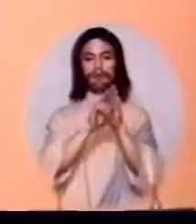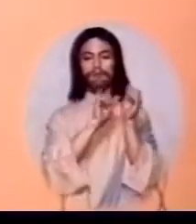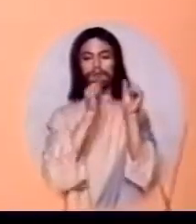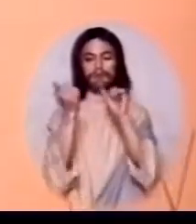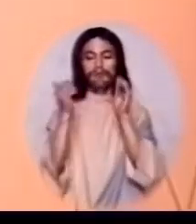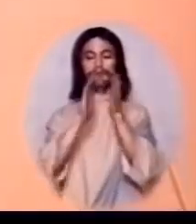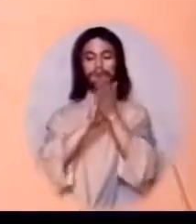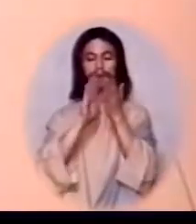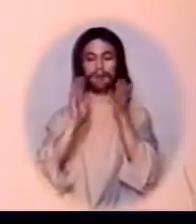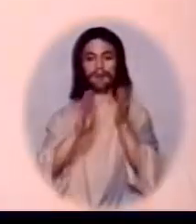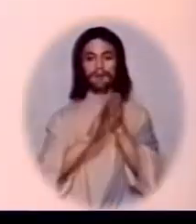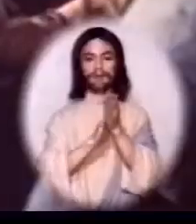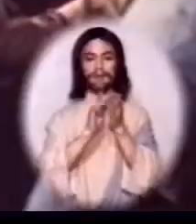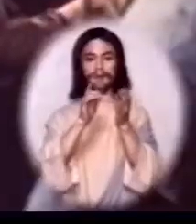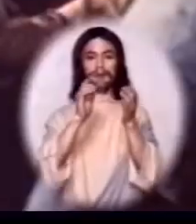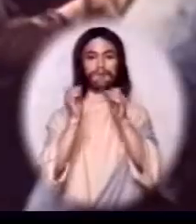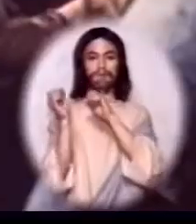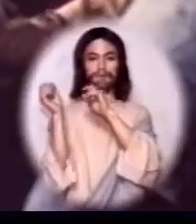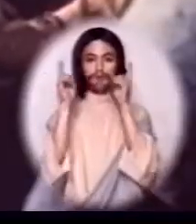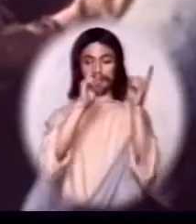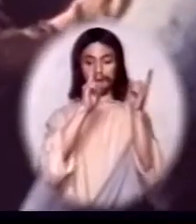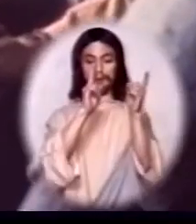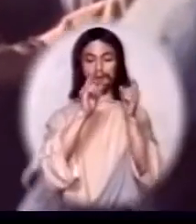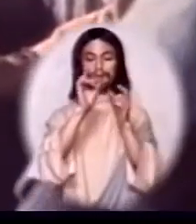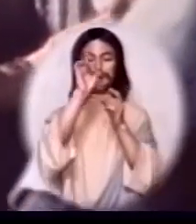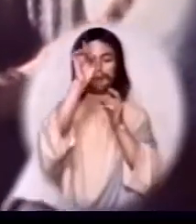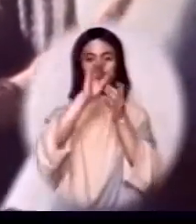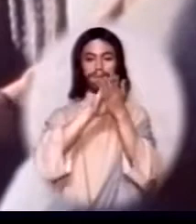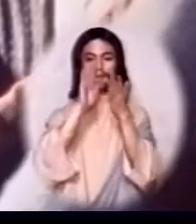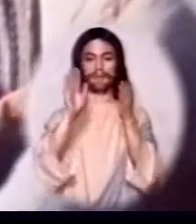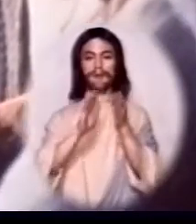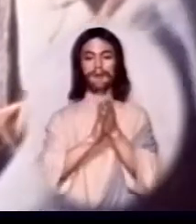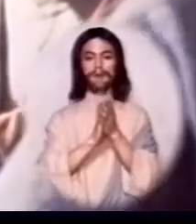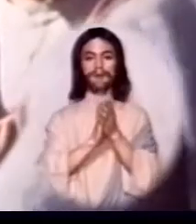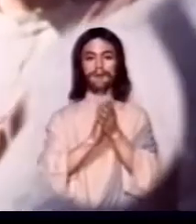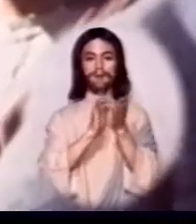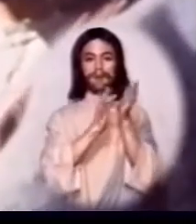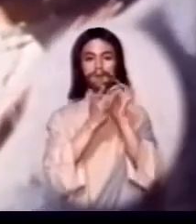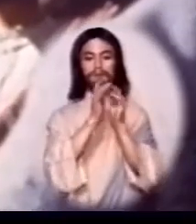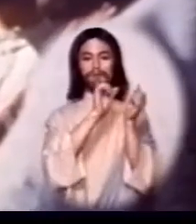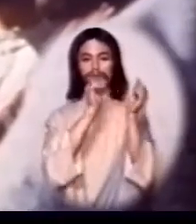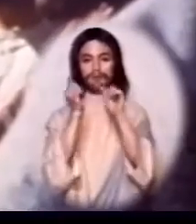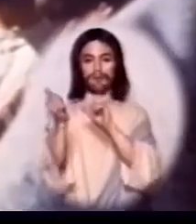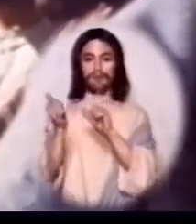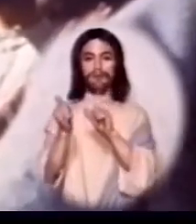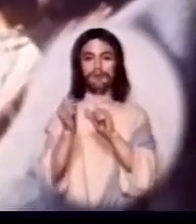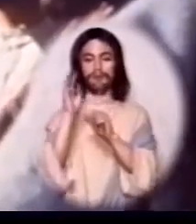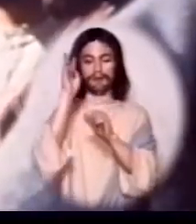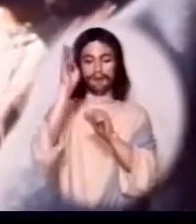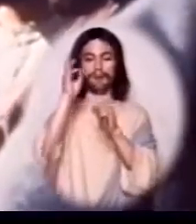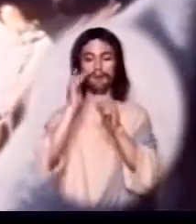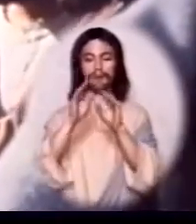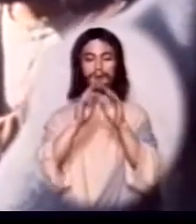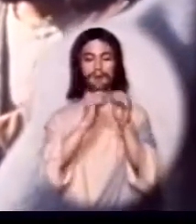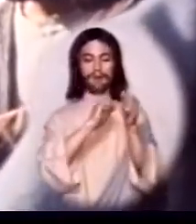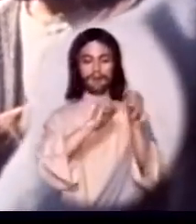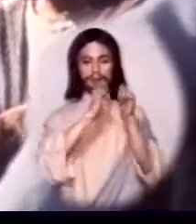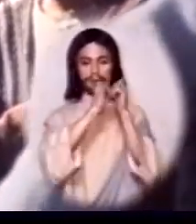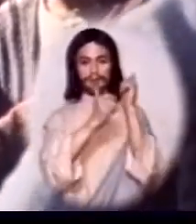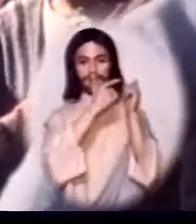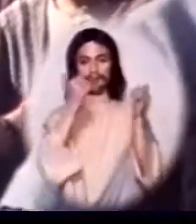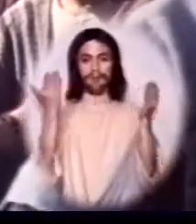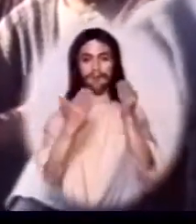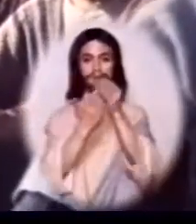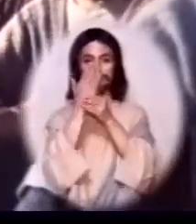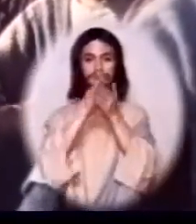위해 죽으셨습니다. 그의 부활이 유일했습니다. 그가 죽은 지 3일 만에 역사상 가장 놀라운